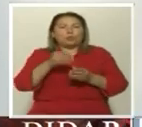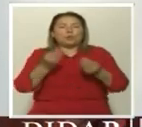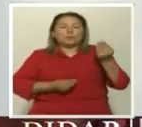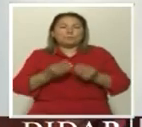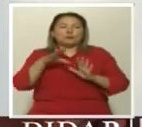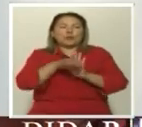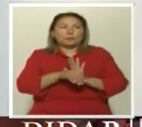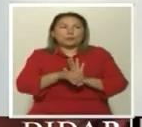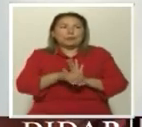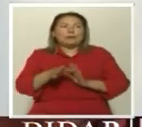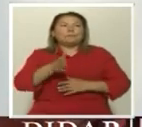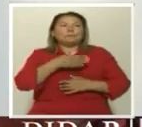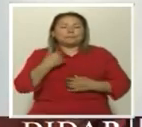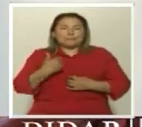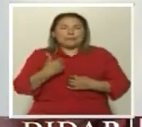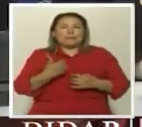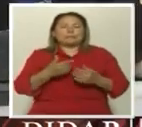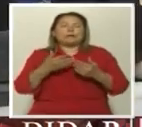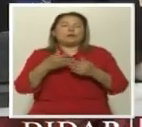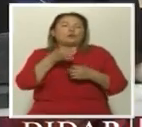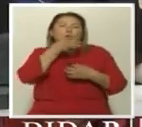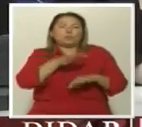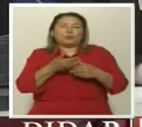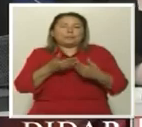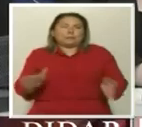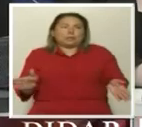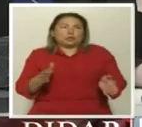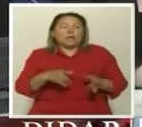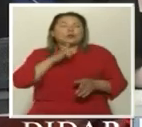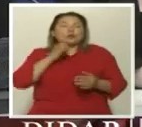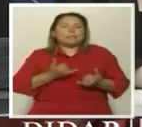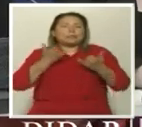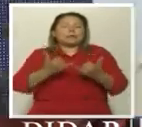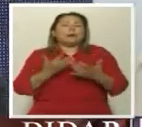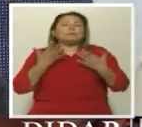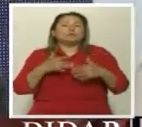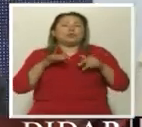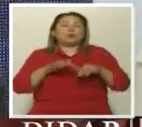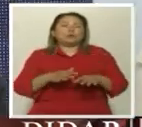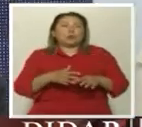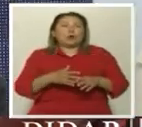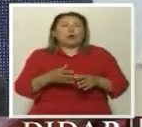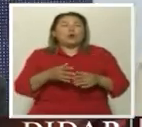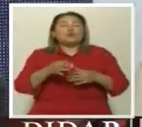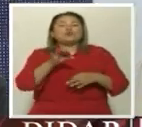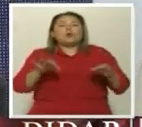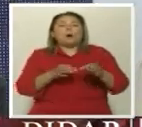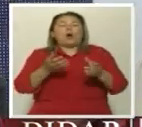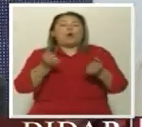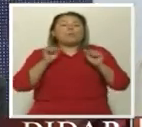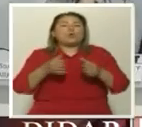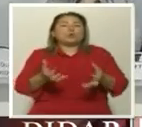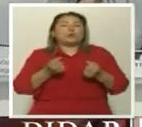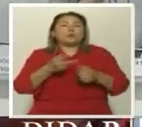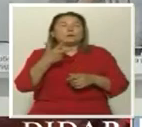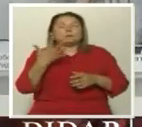жатыр. Бізде әрдайым есік ашық. Қазір аймақта жастарға арналған бірнеше шығармашылық жоба қолға алынды. Атап айтқанда 14 пен